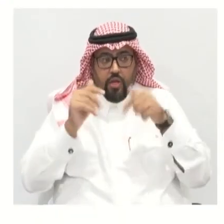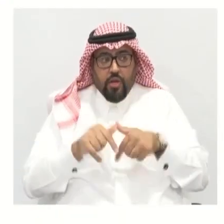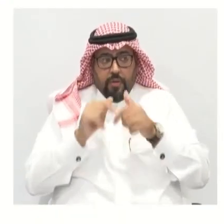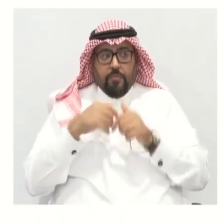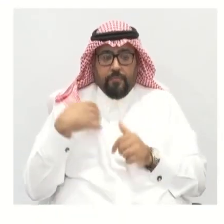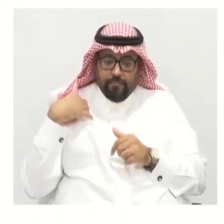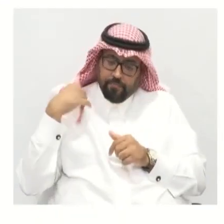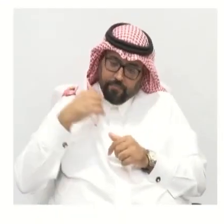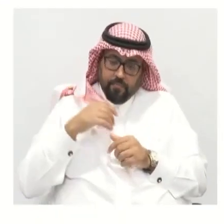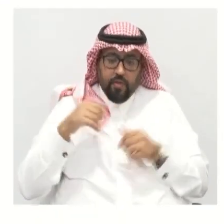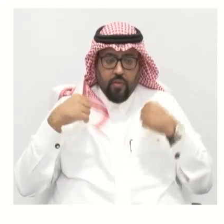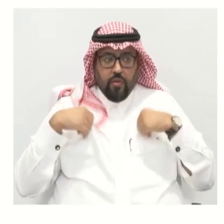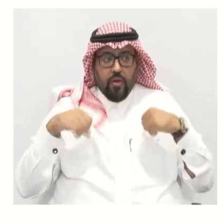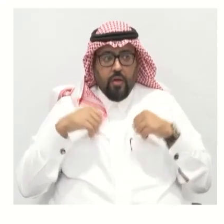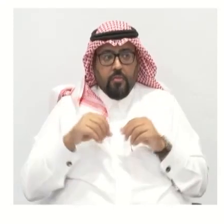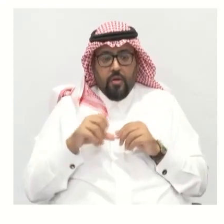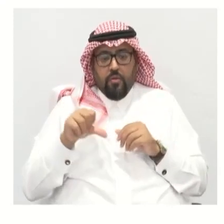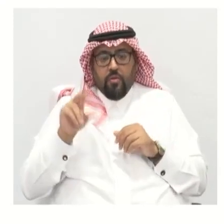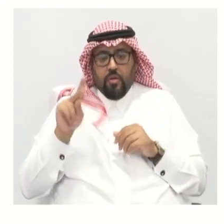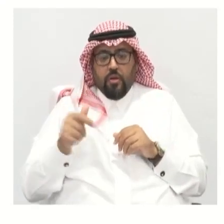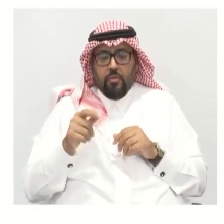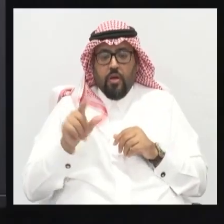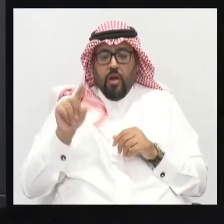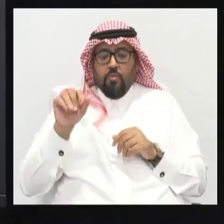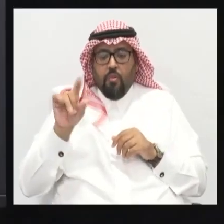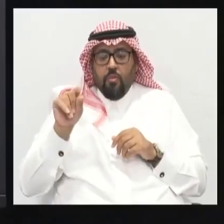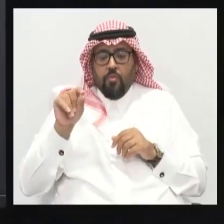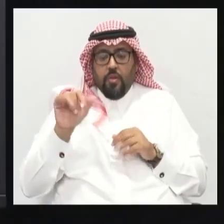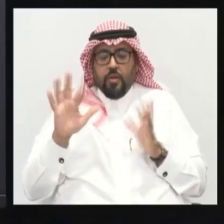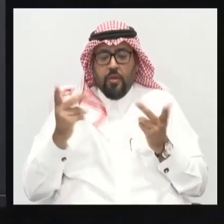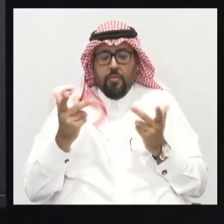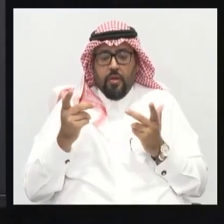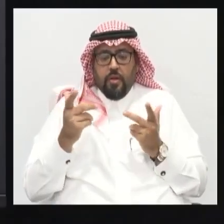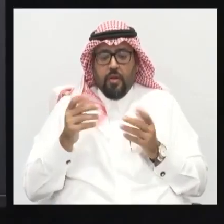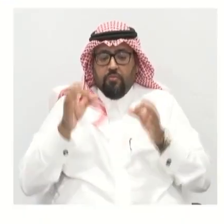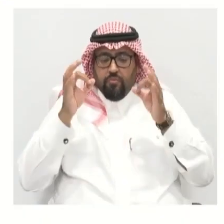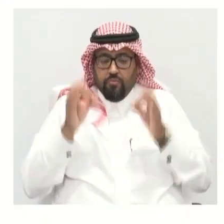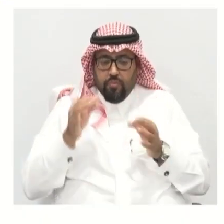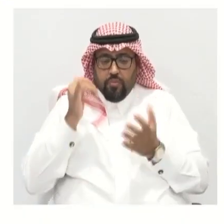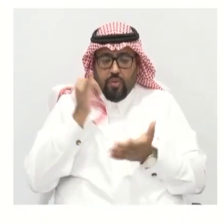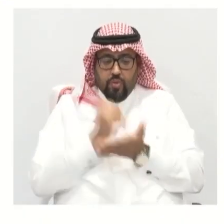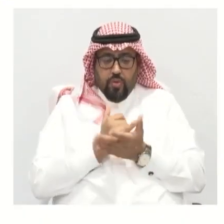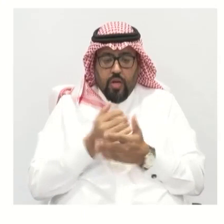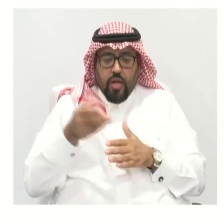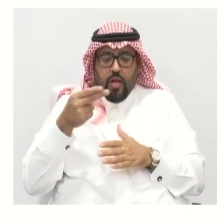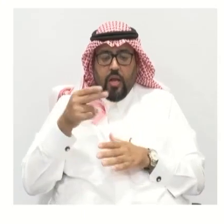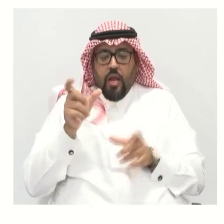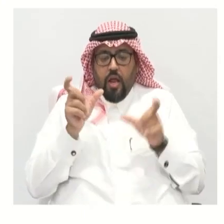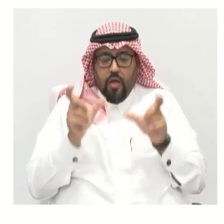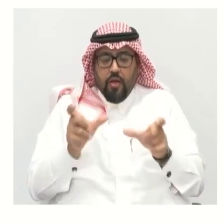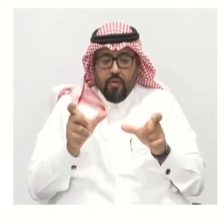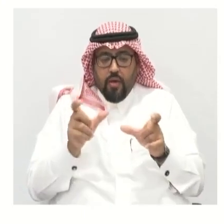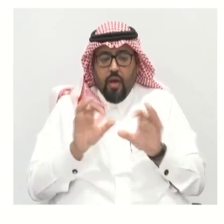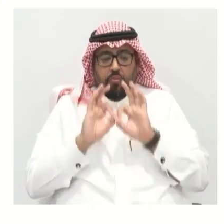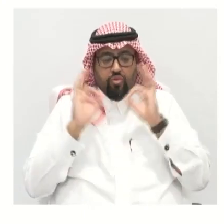اليوم طلابي وطالبات المبدعين ما هي الجهه المسؤوله عن الحمايه